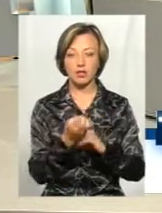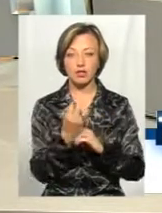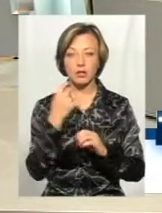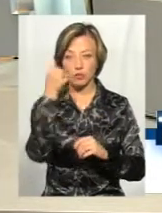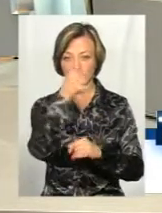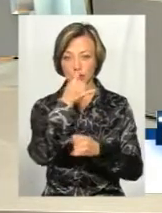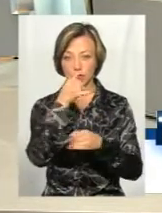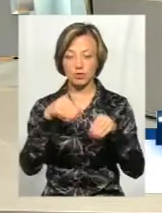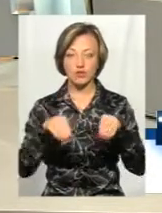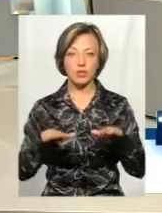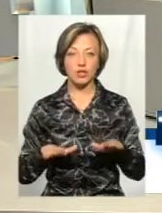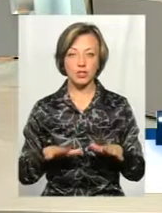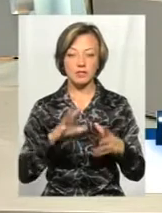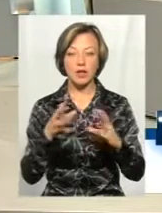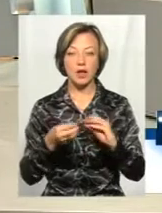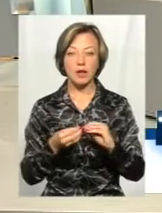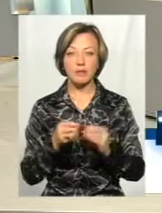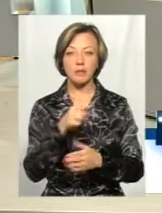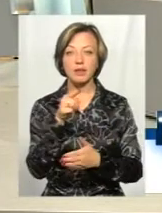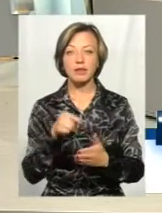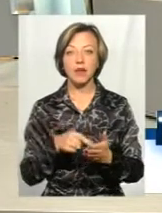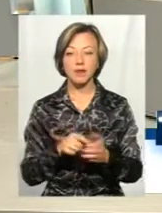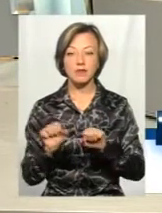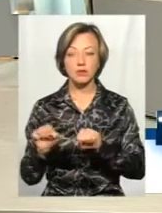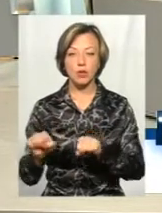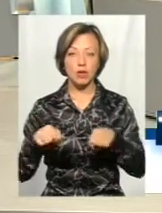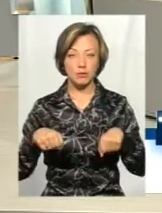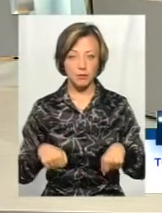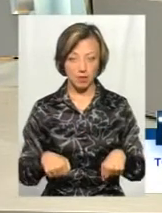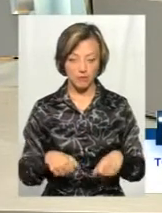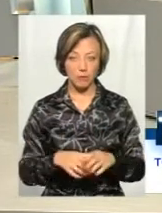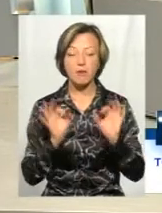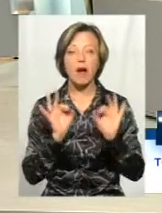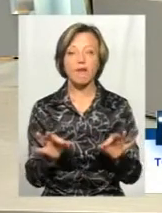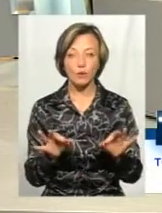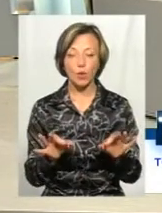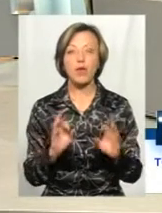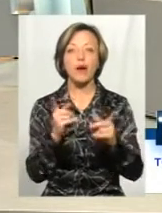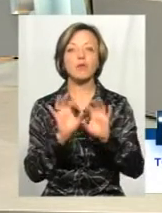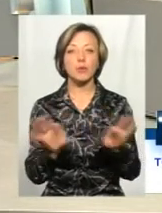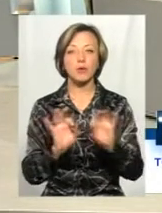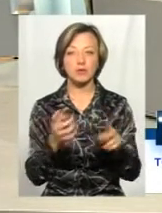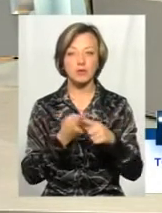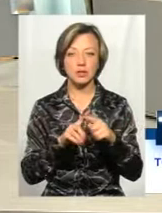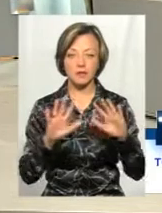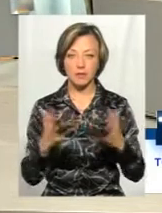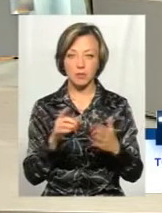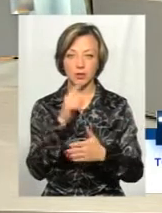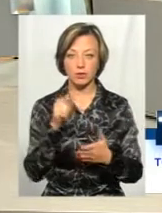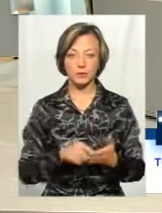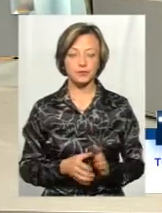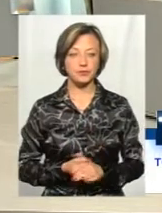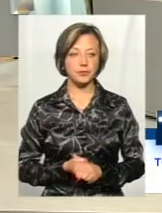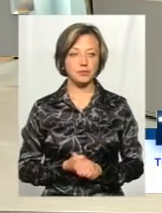року не може вирішити взагалі питання, аби відстояти правду. А як ви прокоментуєте цей випадок? Ну, насправді,